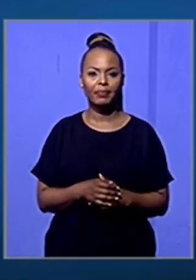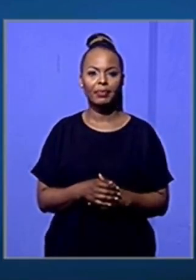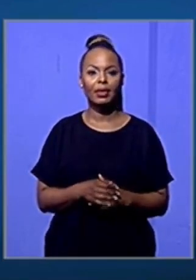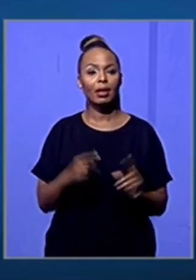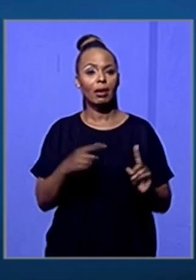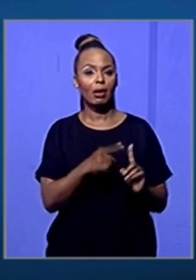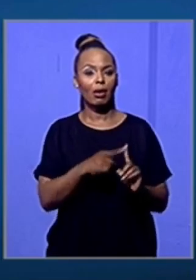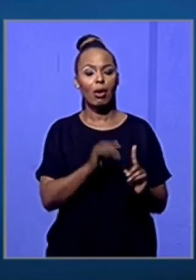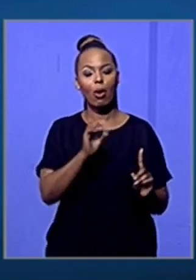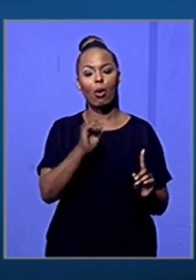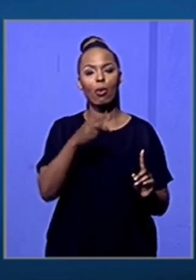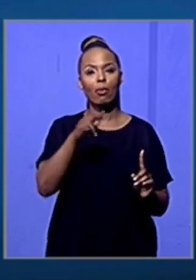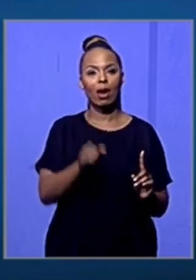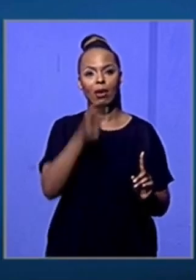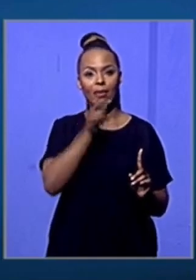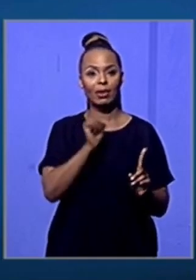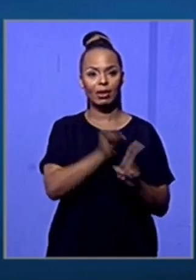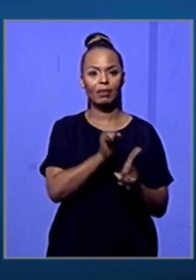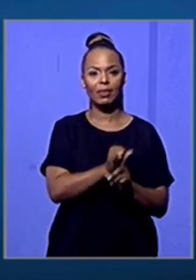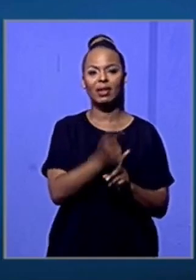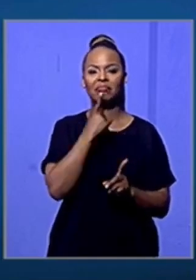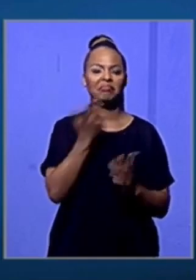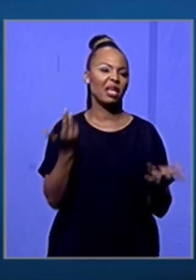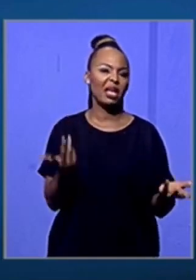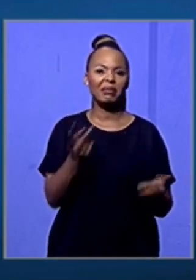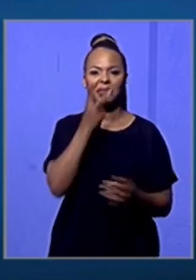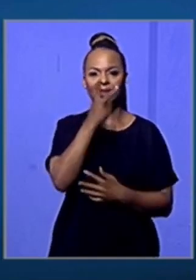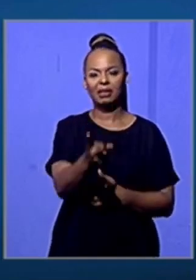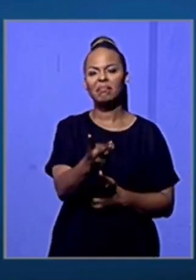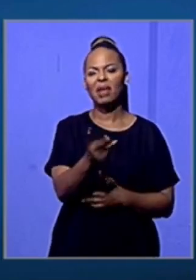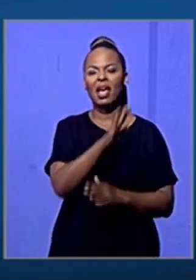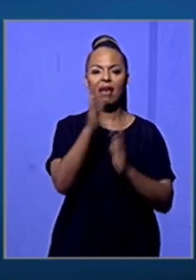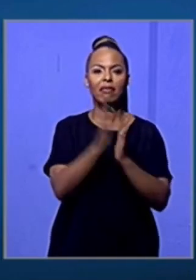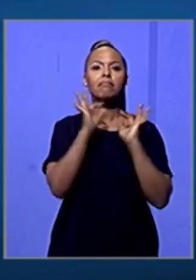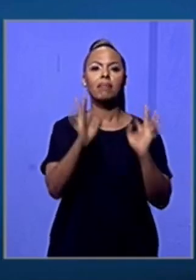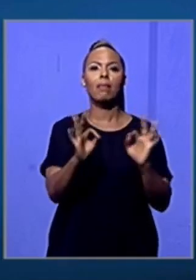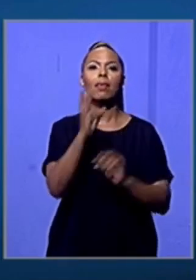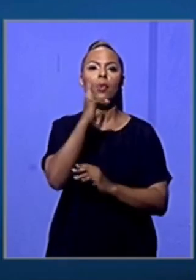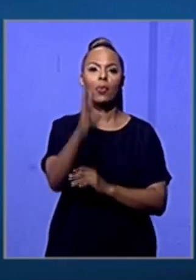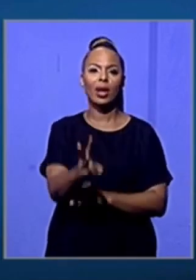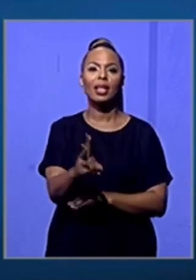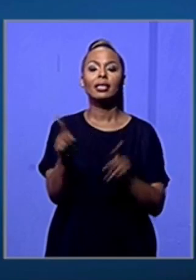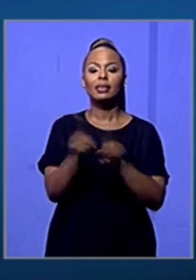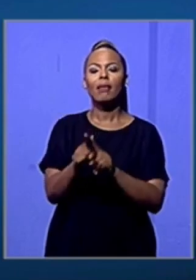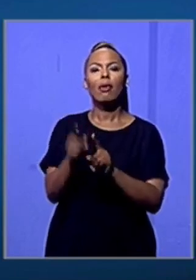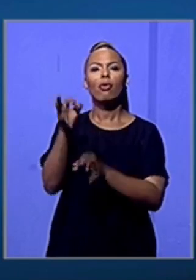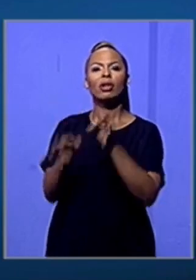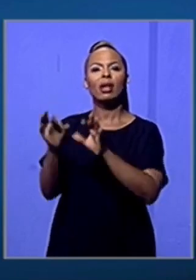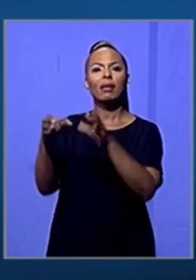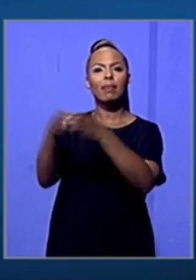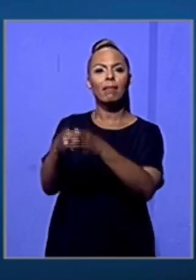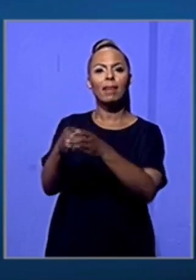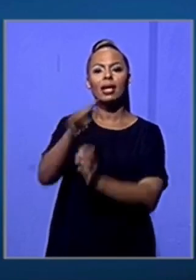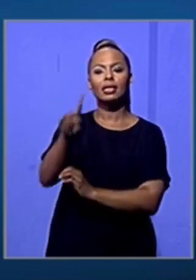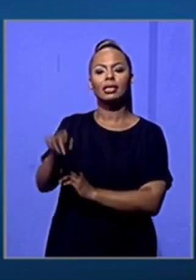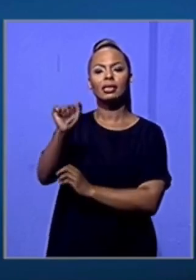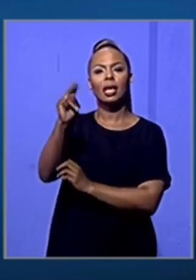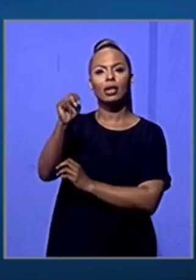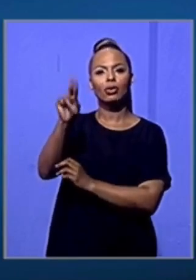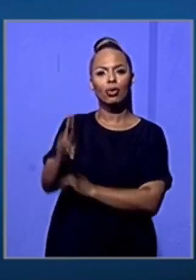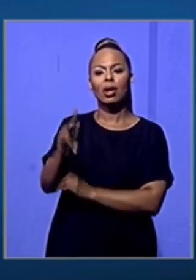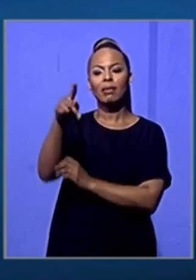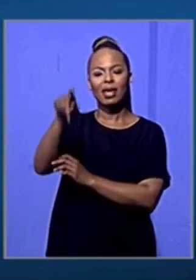Oupa motlhatlhedi wa Glen Red a re nna ke bona di a go tsamaya sentle ke bona lekoko le le busang la ZANU PF e le